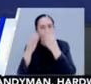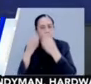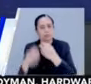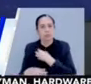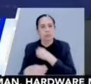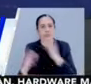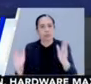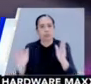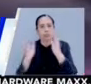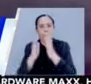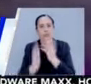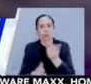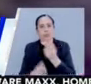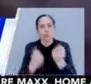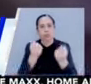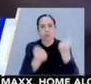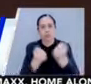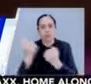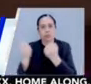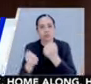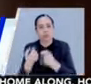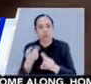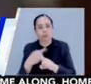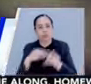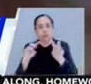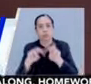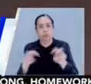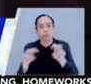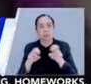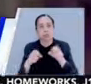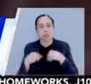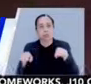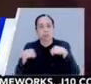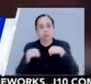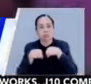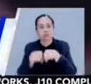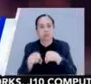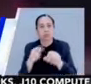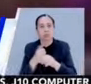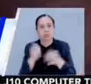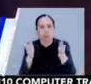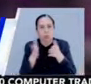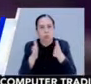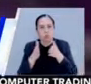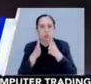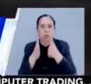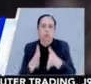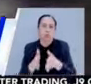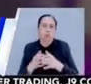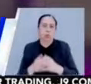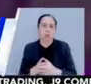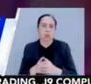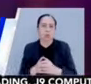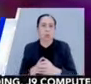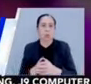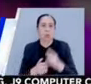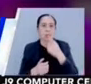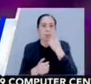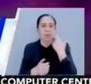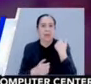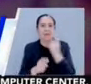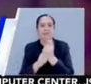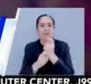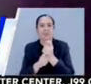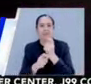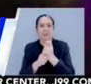ang dalawang driver. Batay sa investigasyon, nagkadikit ang dalawang jeep sa makipot na bahagi ng Borugo Street dahil may truck sa gilid ito.